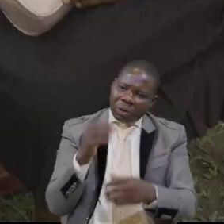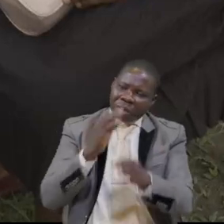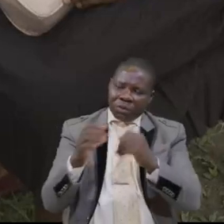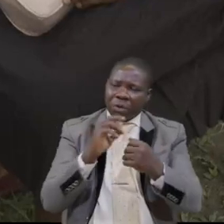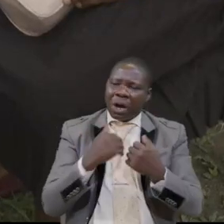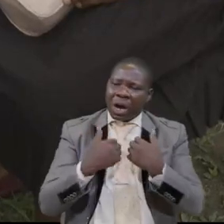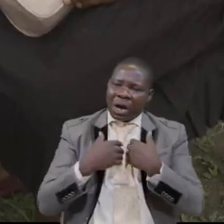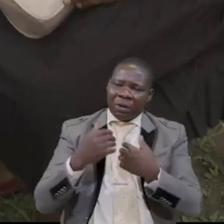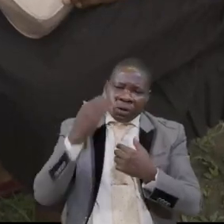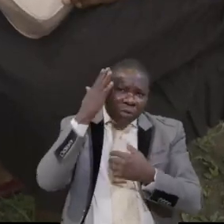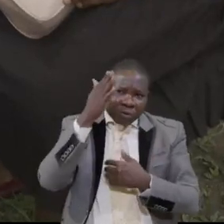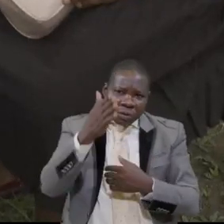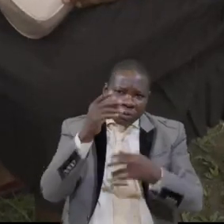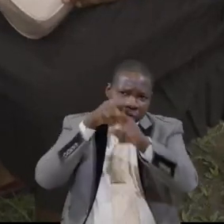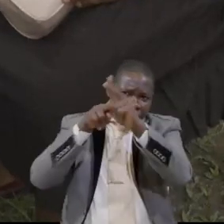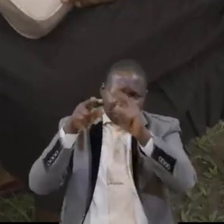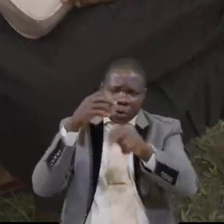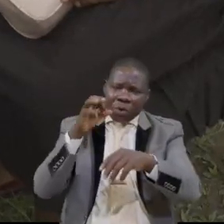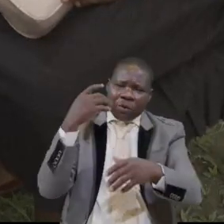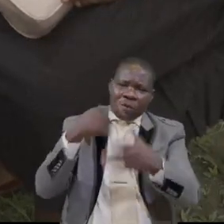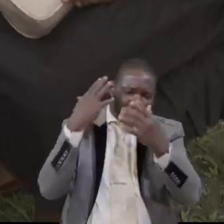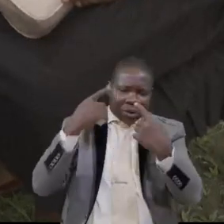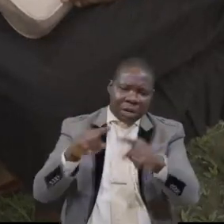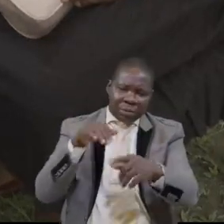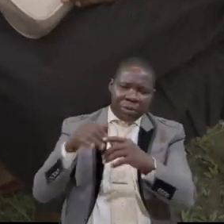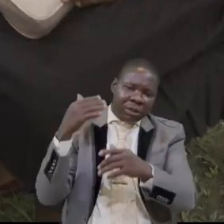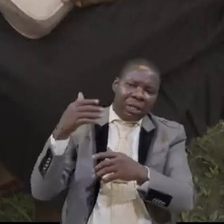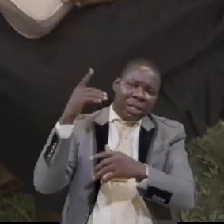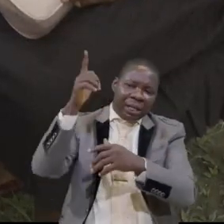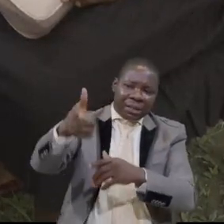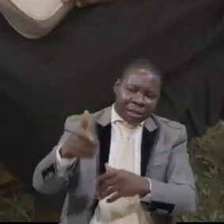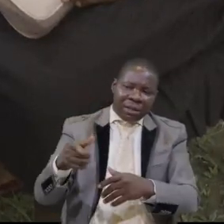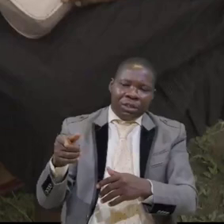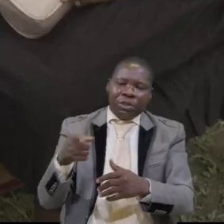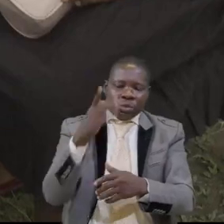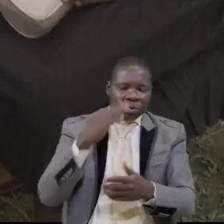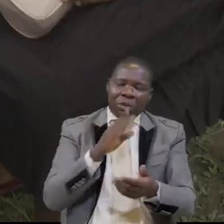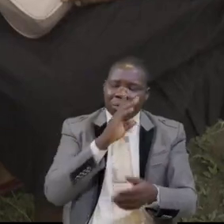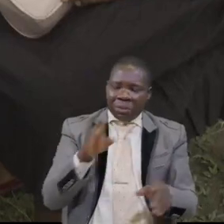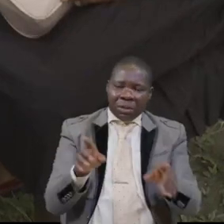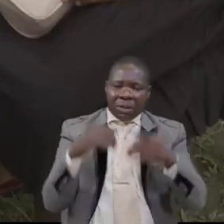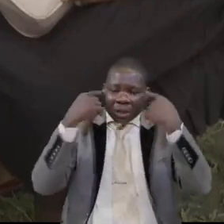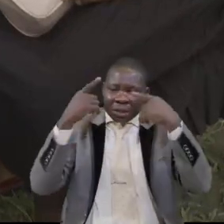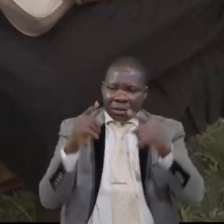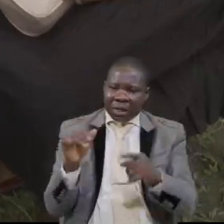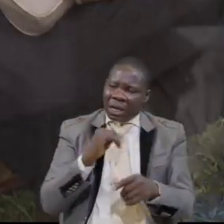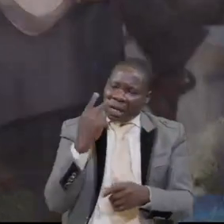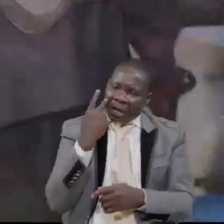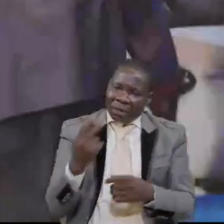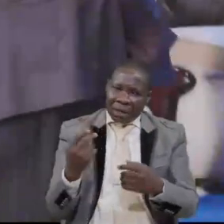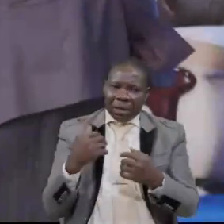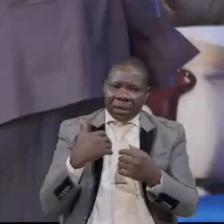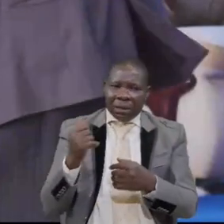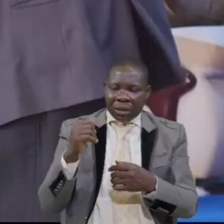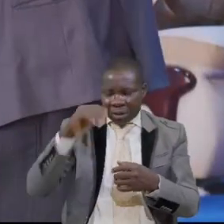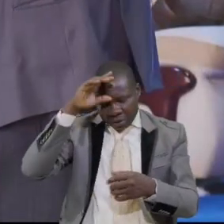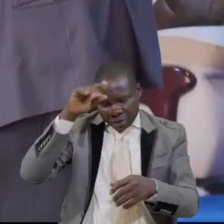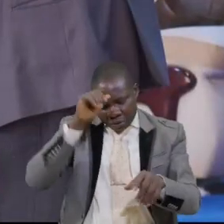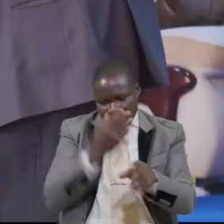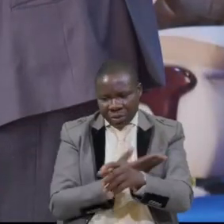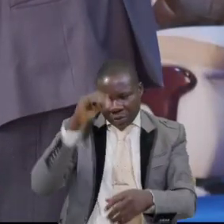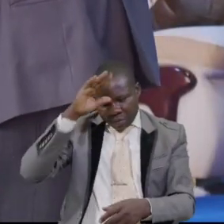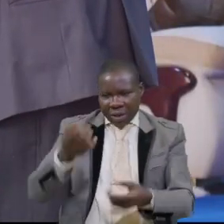cela. Il dit, je vis. Voici sur les nuées, des cieux arriva quelqu'un de semblable à un fils de l'homme.